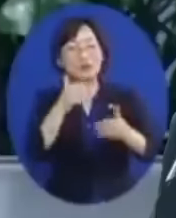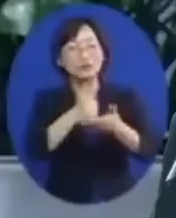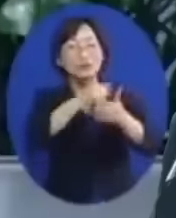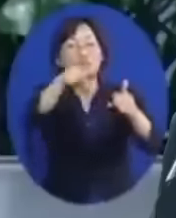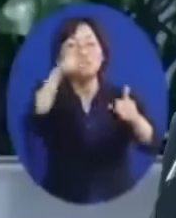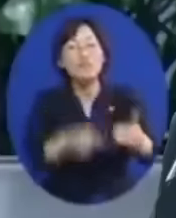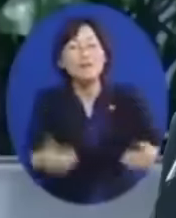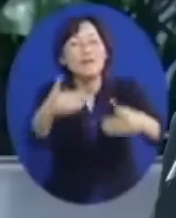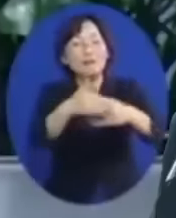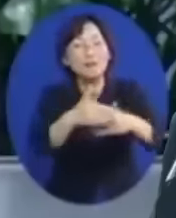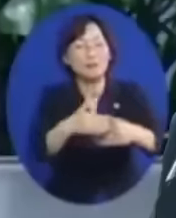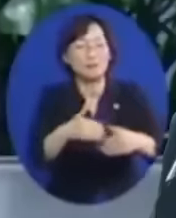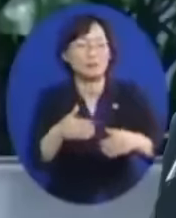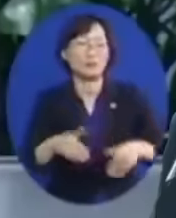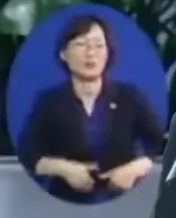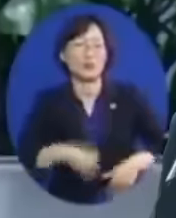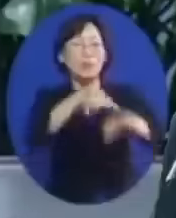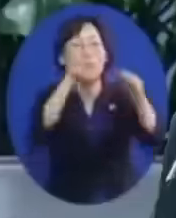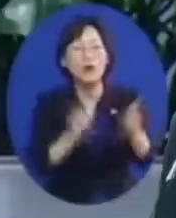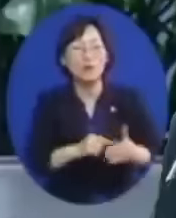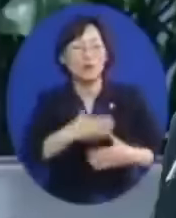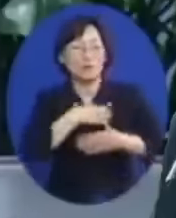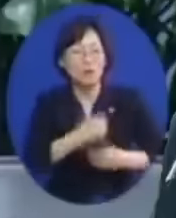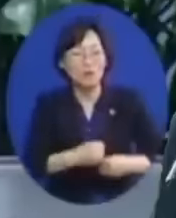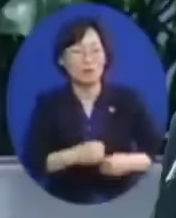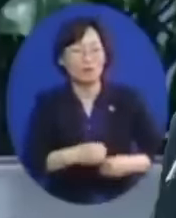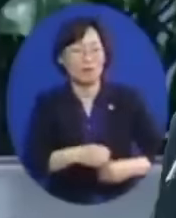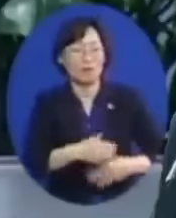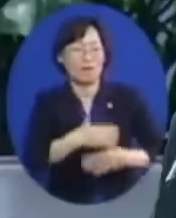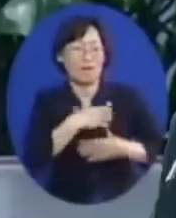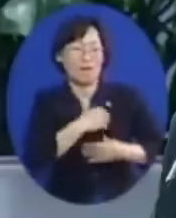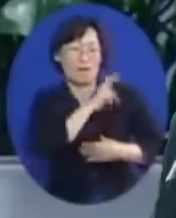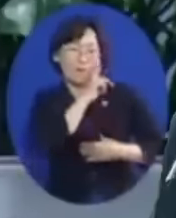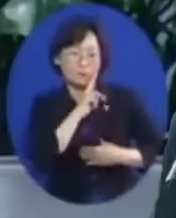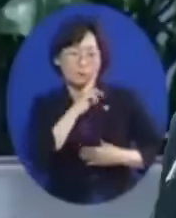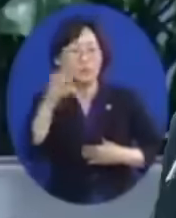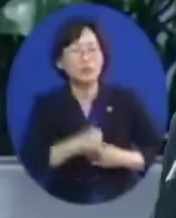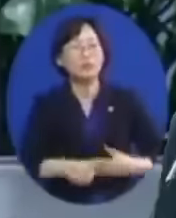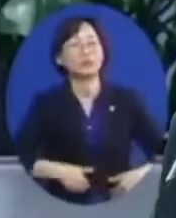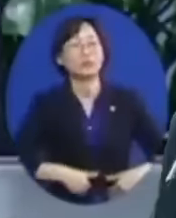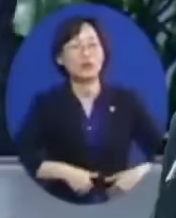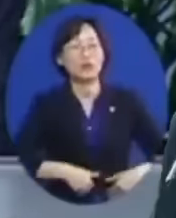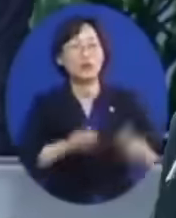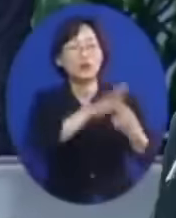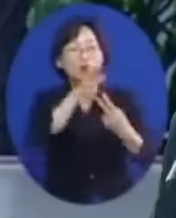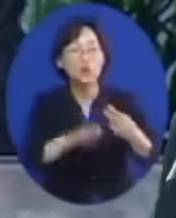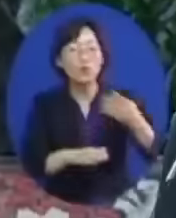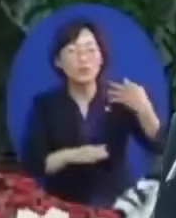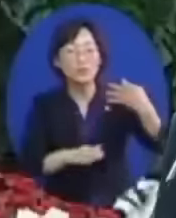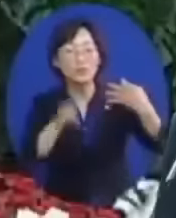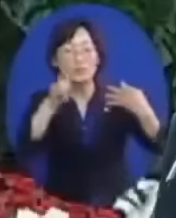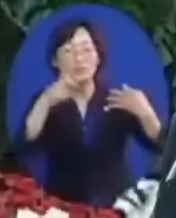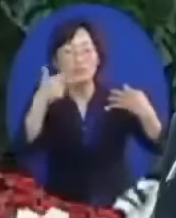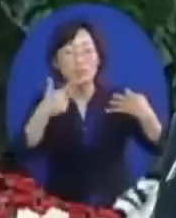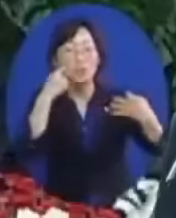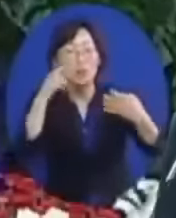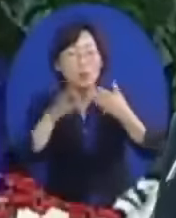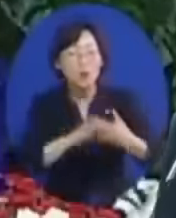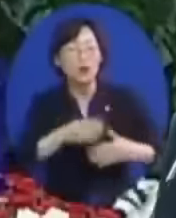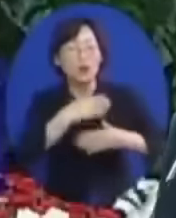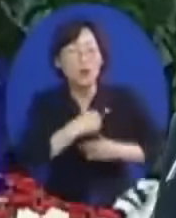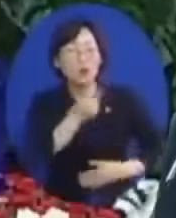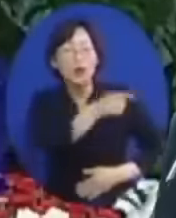품에 안겨야 되는 것입니다. 마음의 평안과 안심을 가져야 되는 것입니다. 요한복음 14장 27절에 평안을 너에게